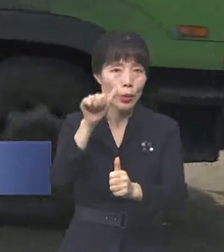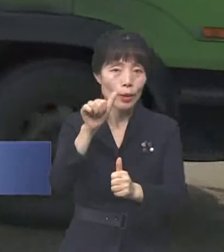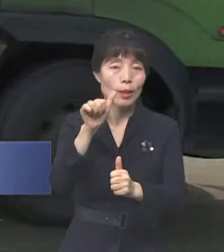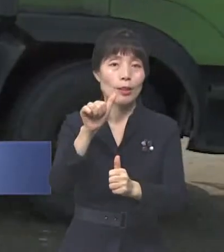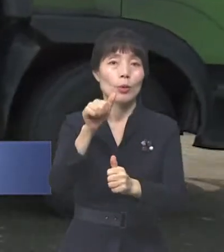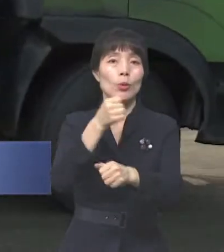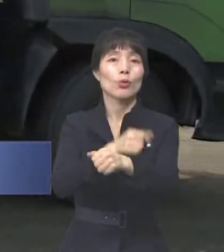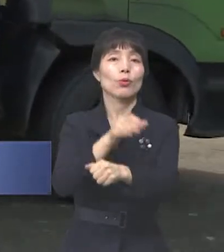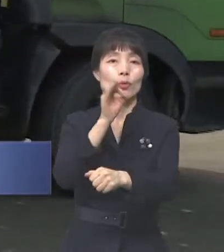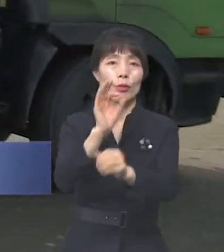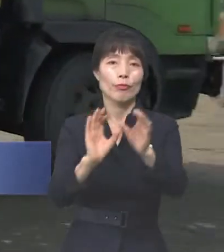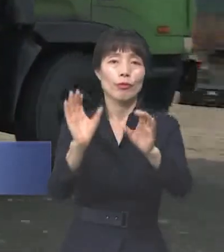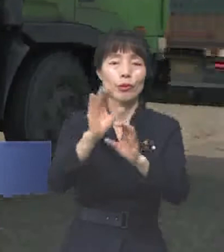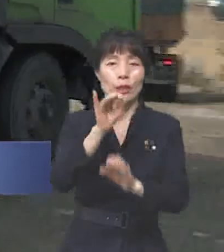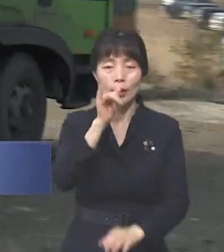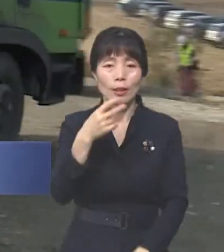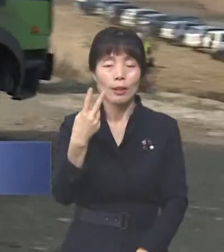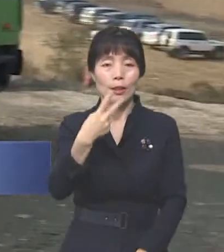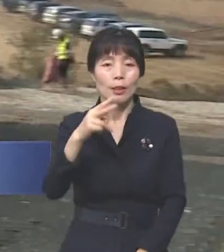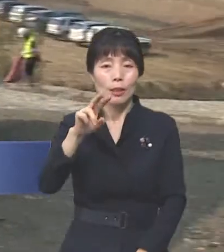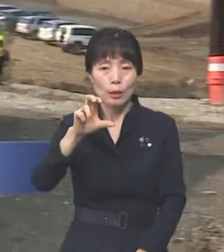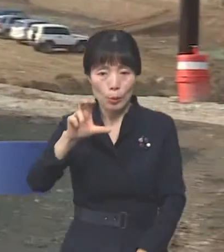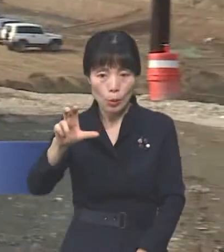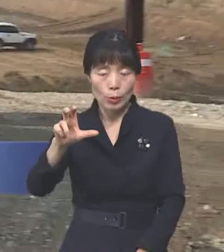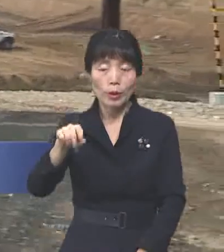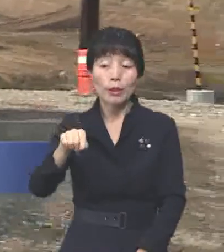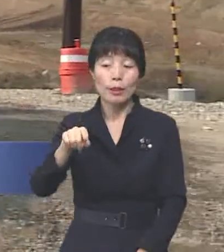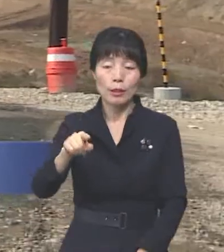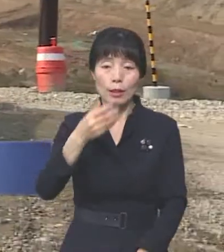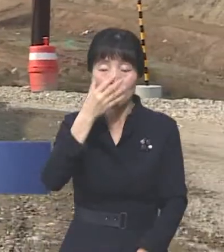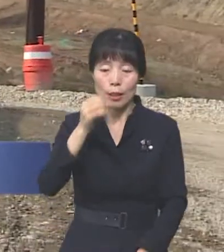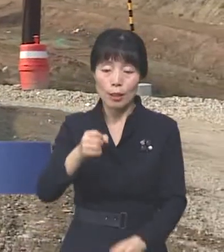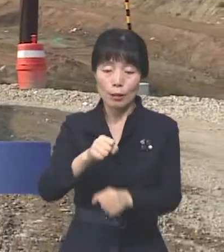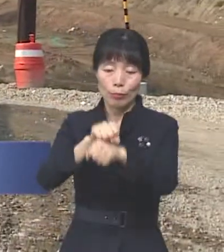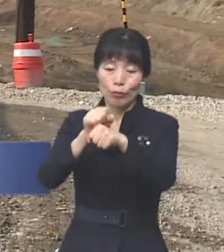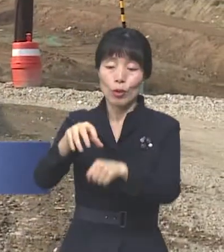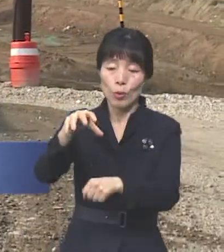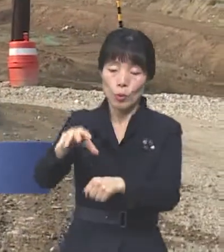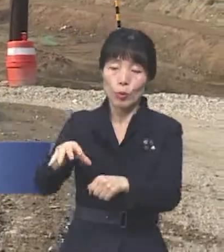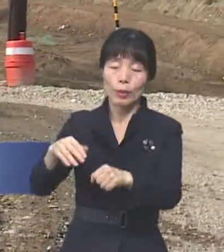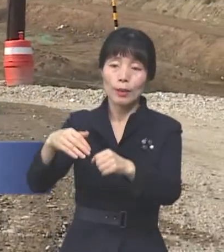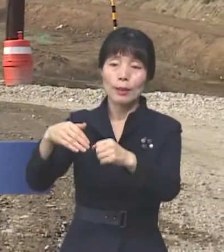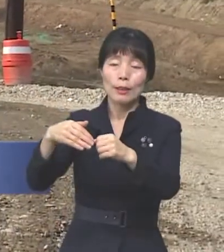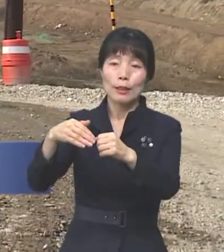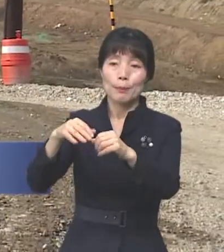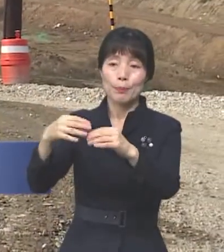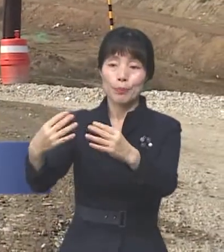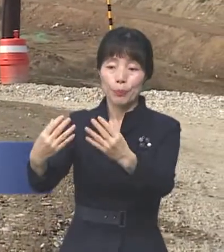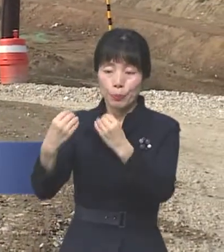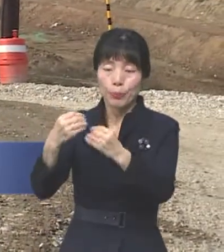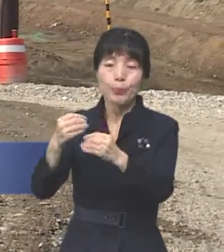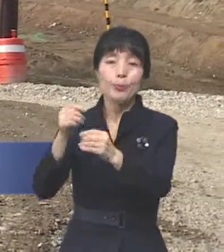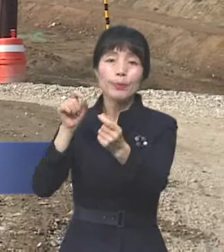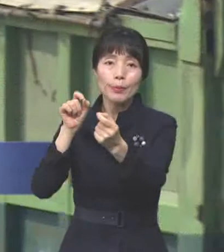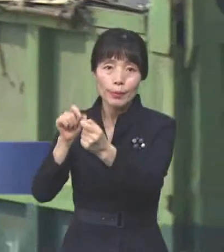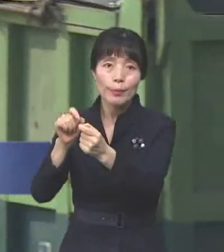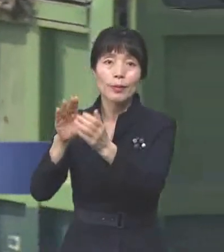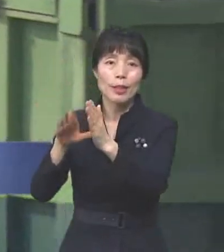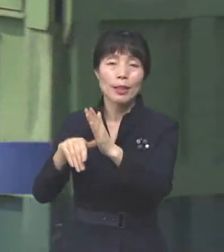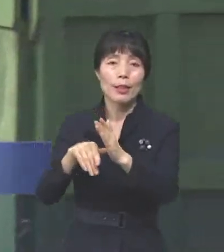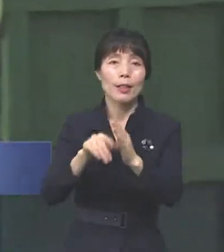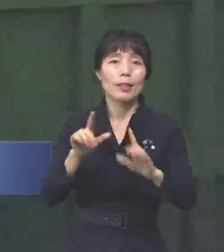됩니다. 2025년 수도권 매립지의 종료 시점이 다가오는데요. 생활 쓰레기 처리 문제를 해결하기